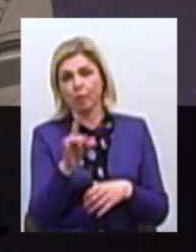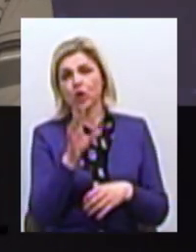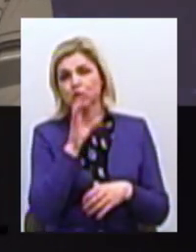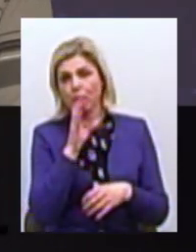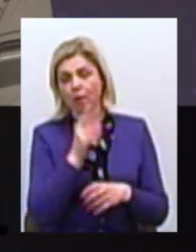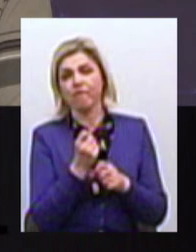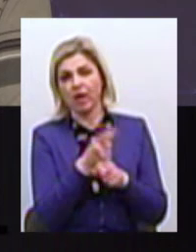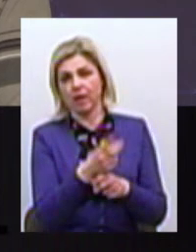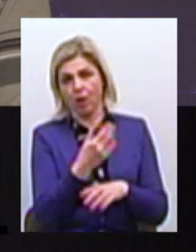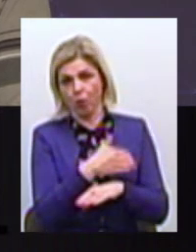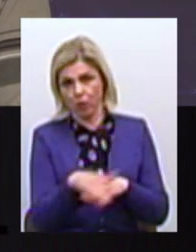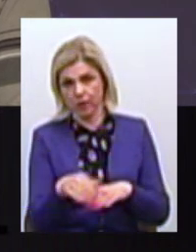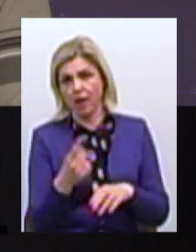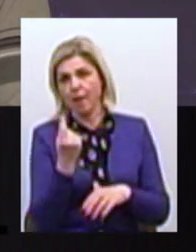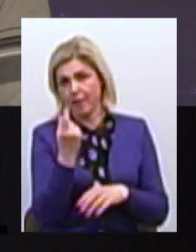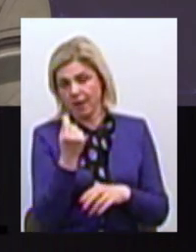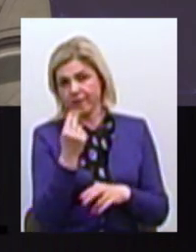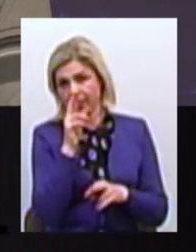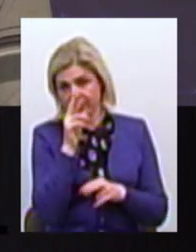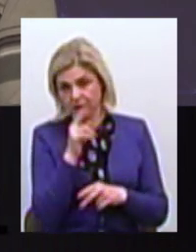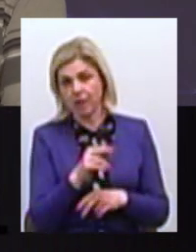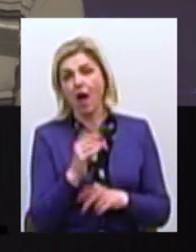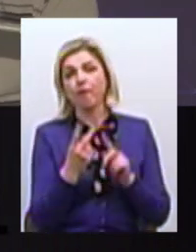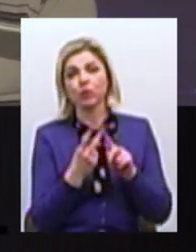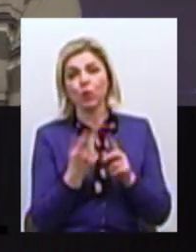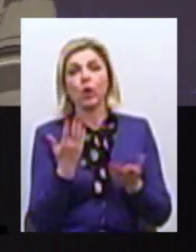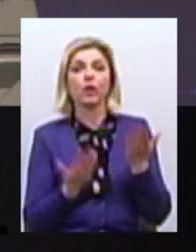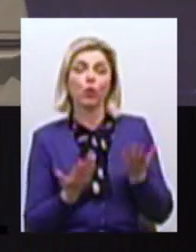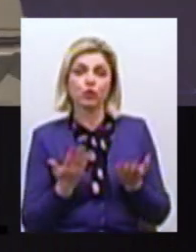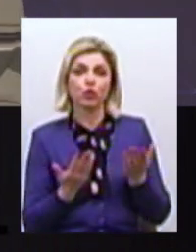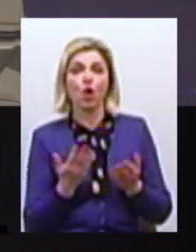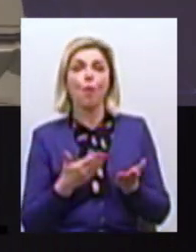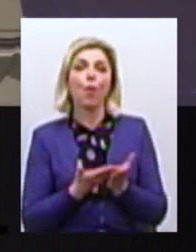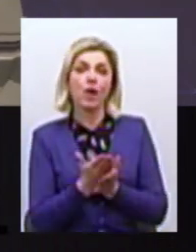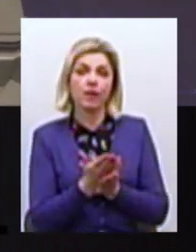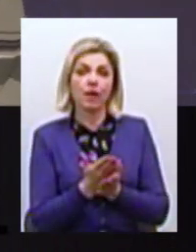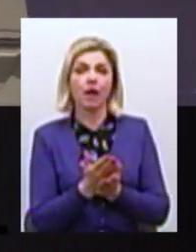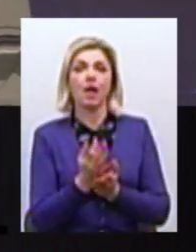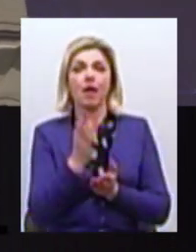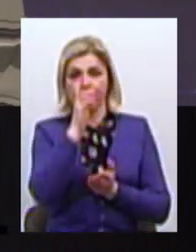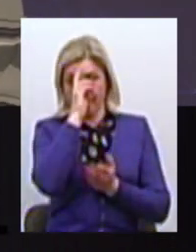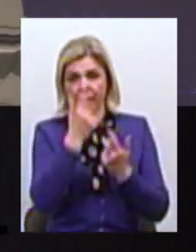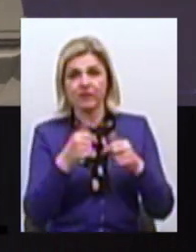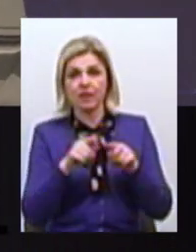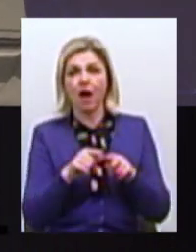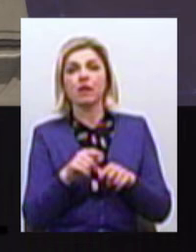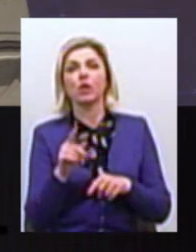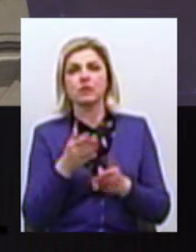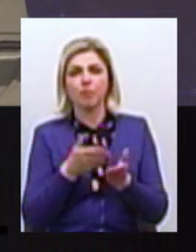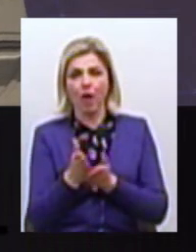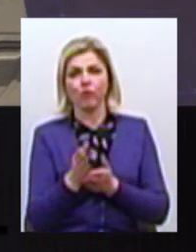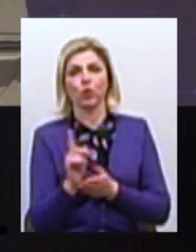вулицю. Тобто це перше викривлення. Друге, якщо політика цивілізованих країн спрямована на те,